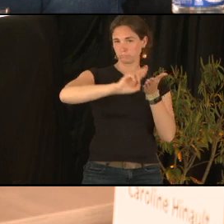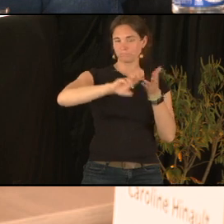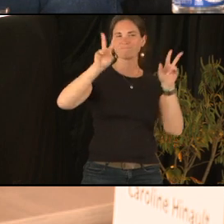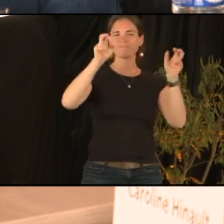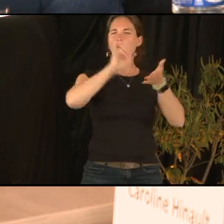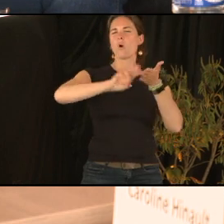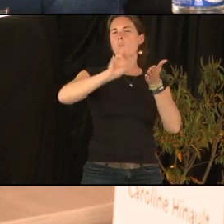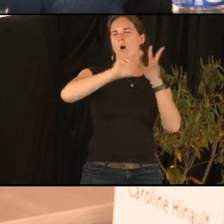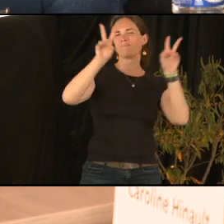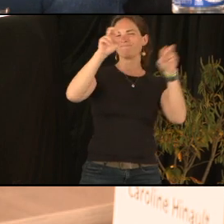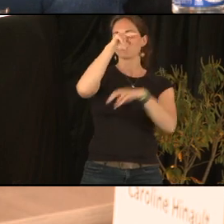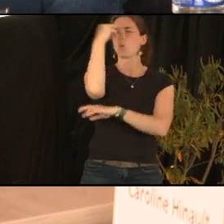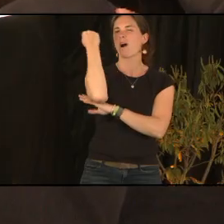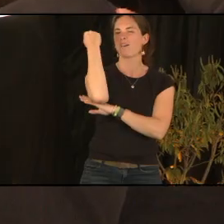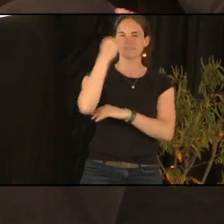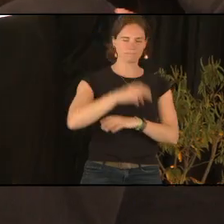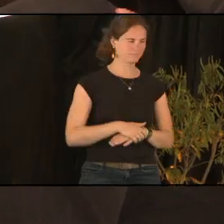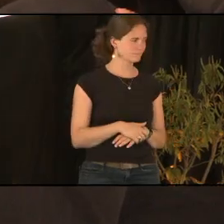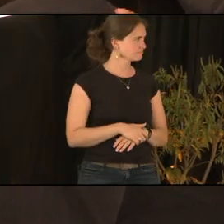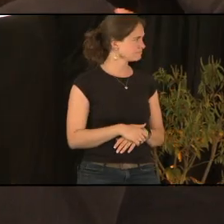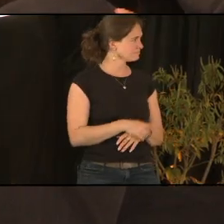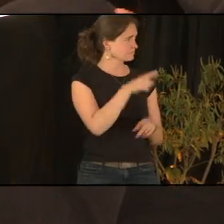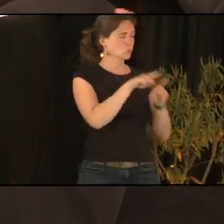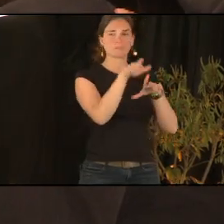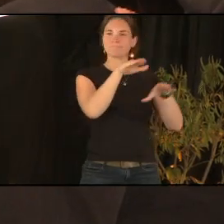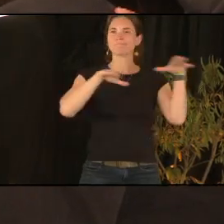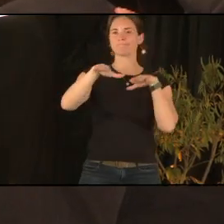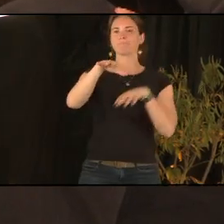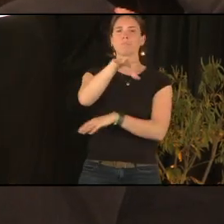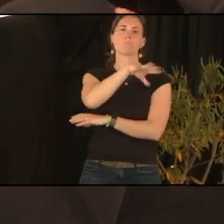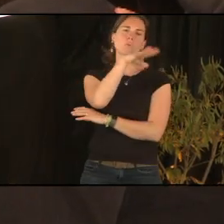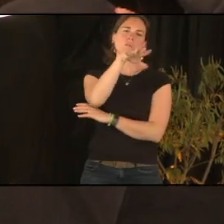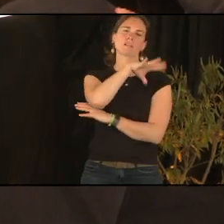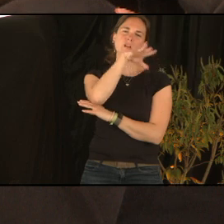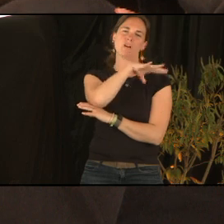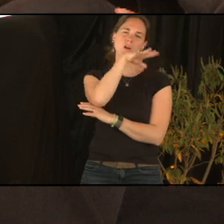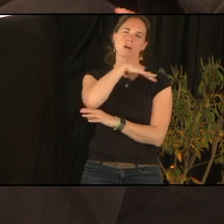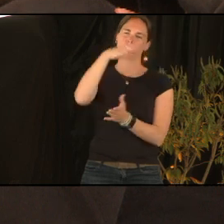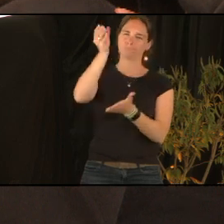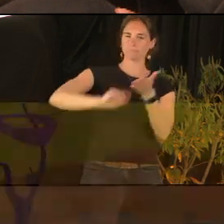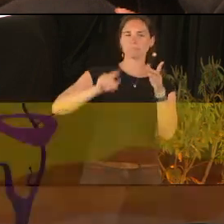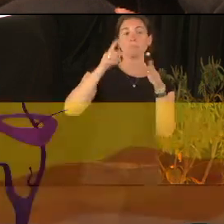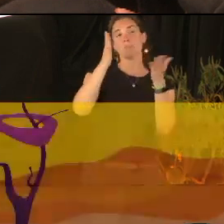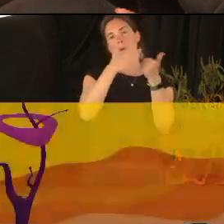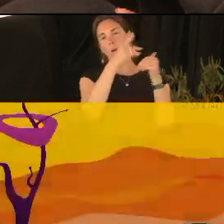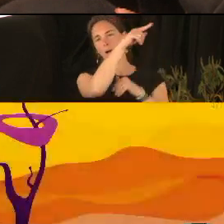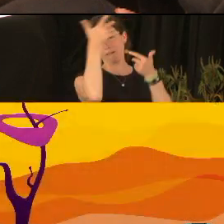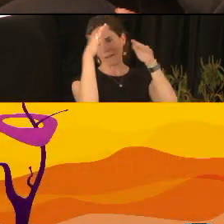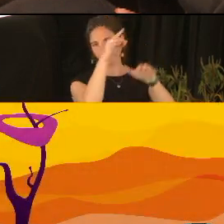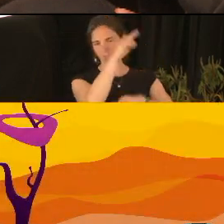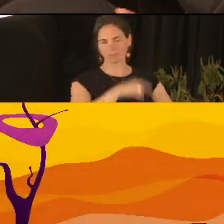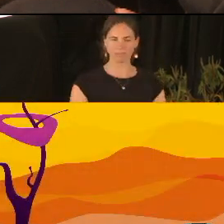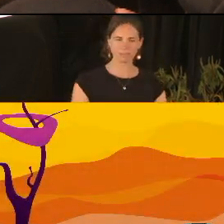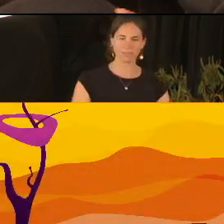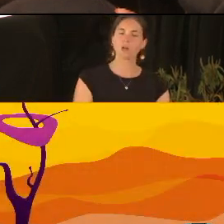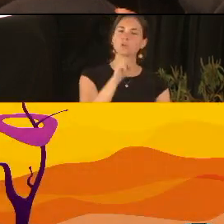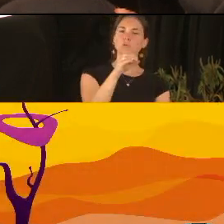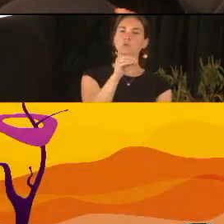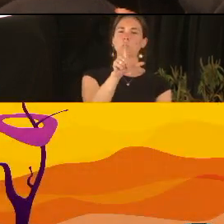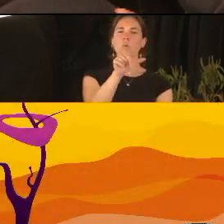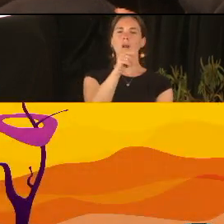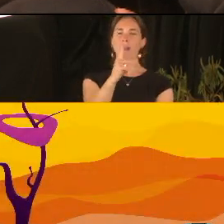noir. Vous êtes par ailleurs professeur de lettres, à Rennes, hein, pas si loin. Solac, c'est un